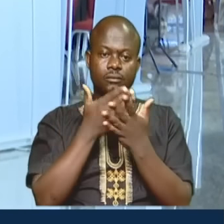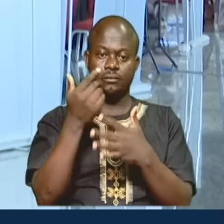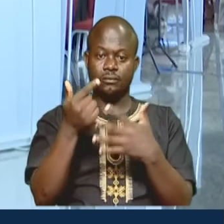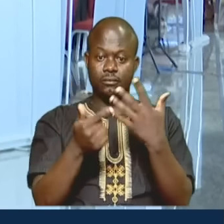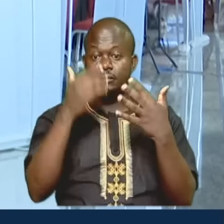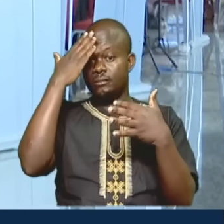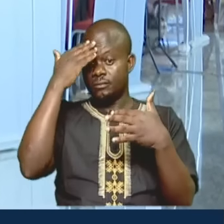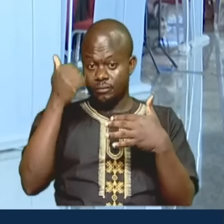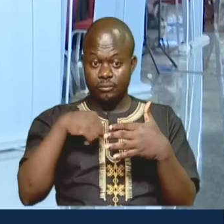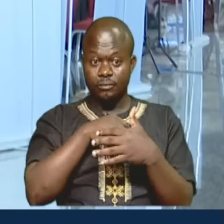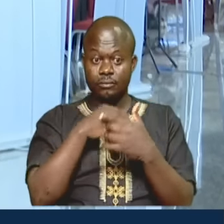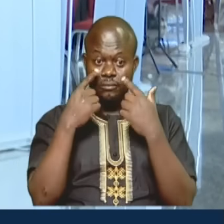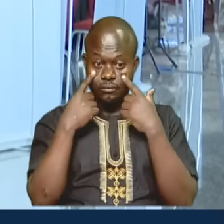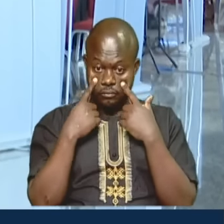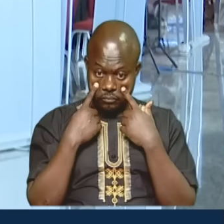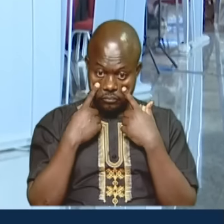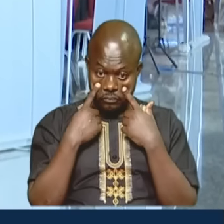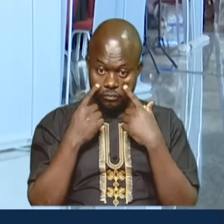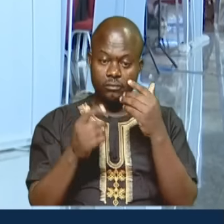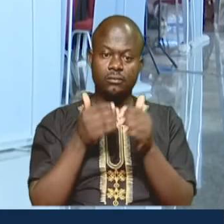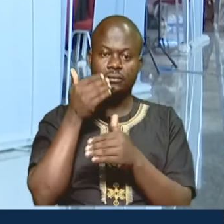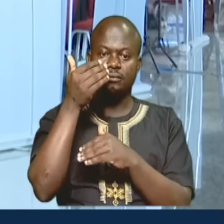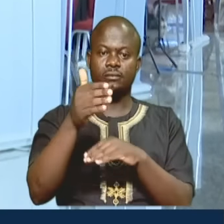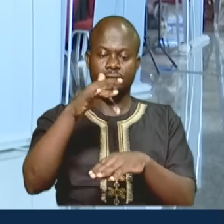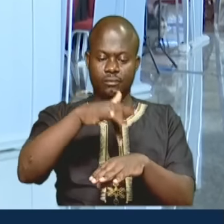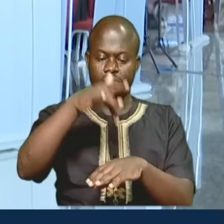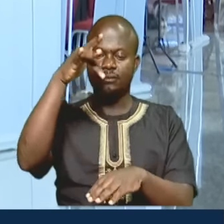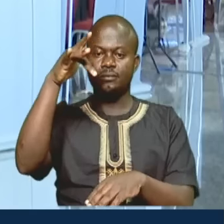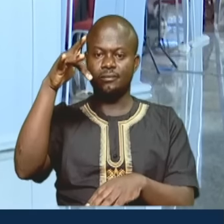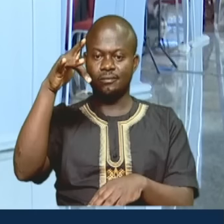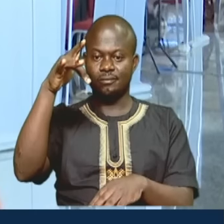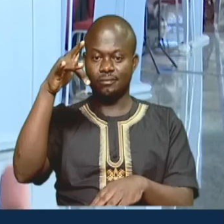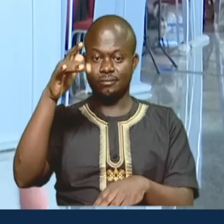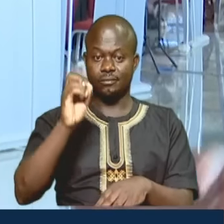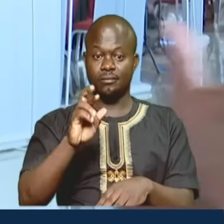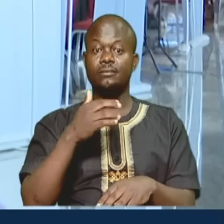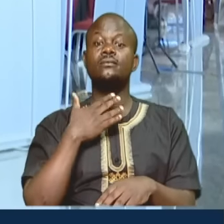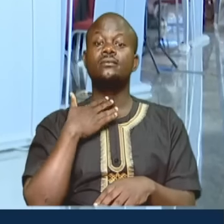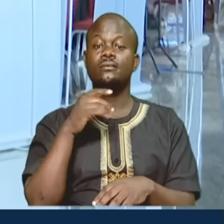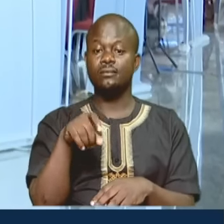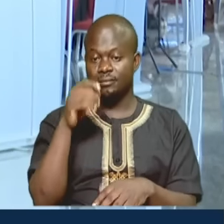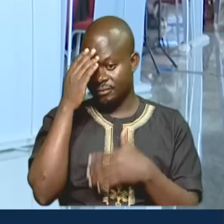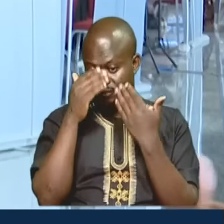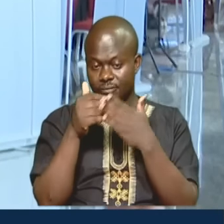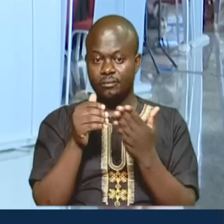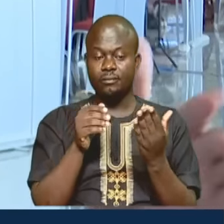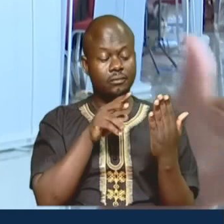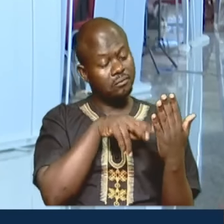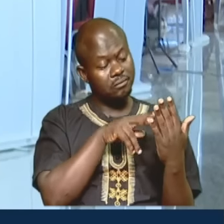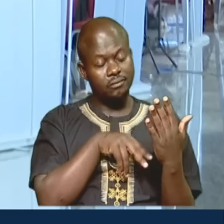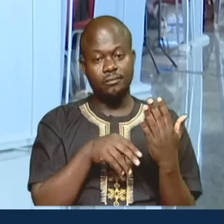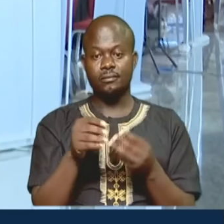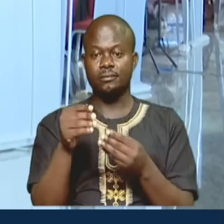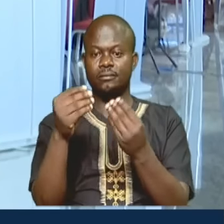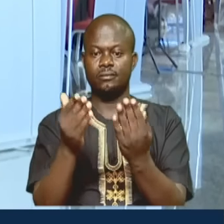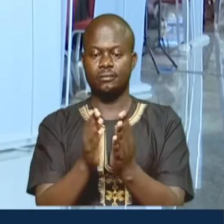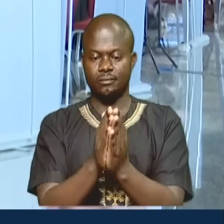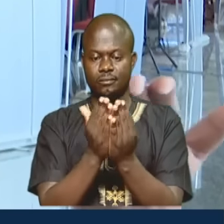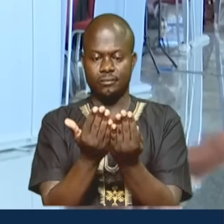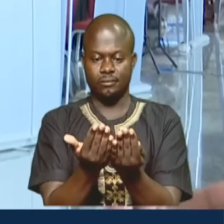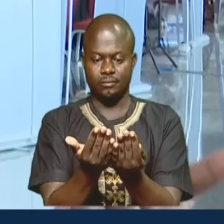kuko yakirebye akanagikoraho wenda keneye nawe ko aho kugira ngo umusomere muhereze icyo